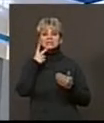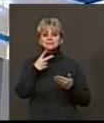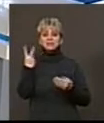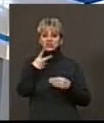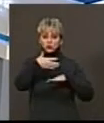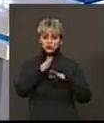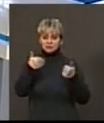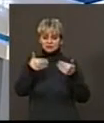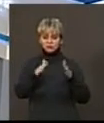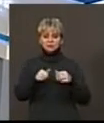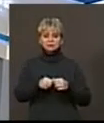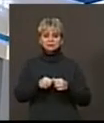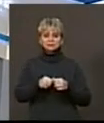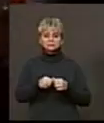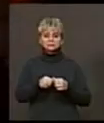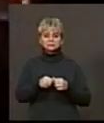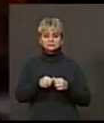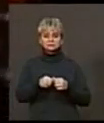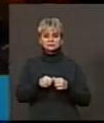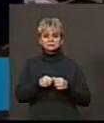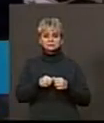Смотрите во второй части выпуска.